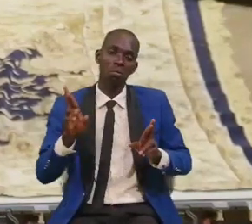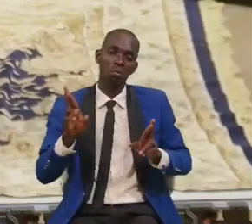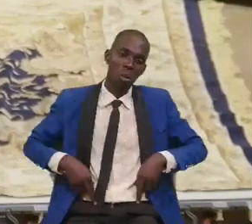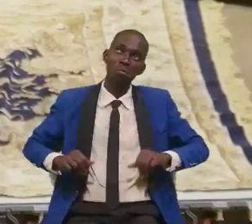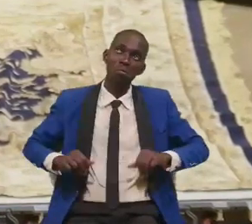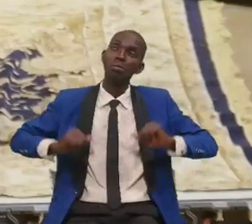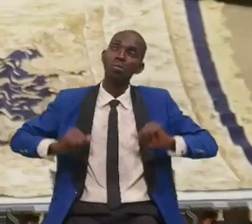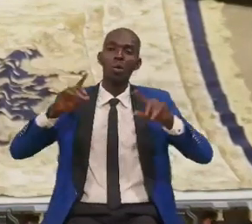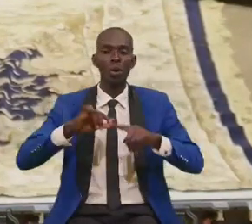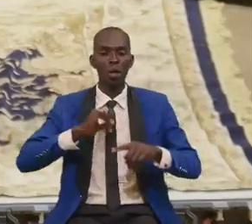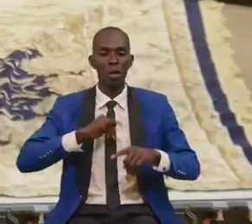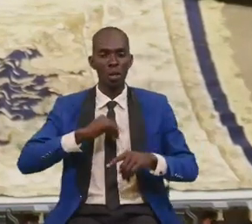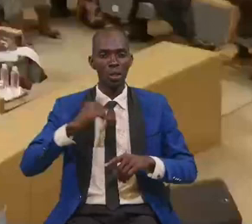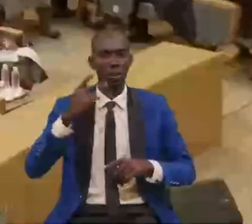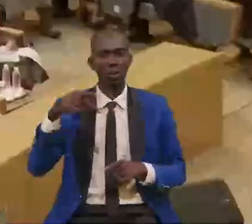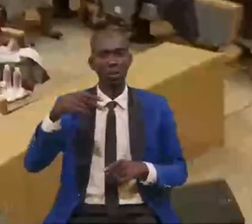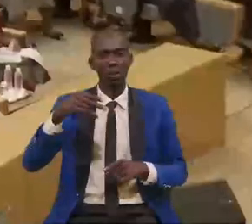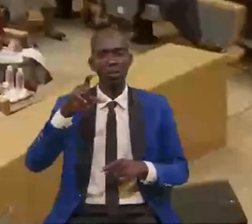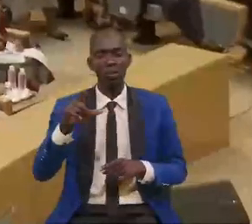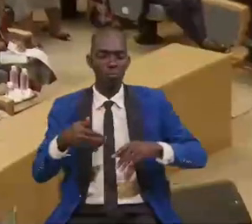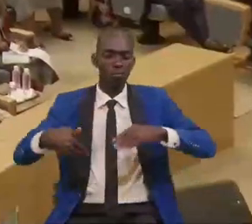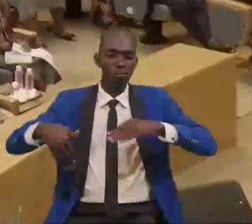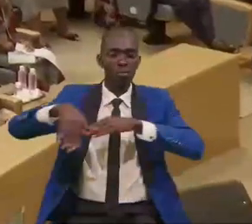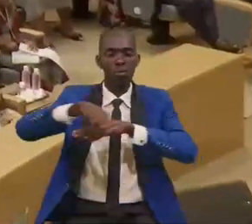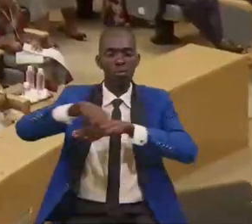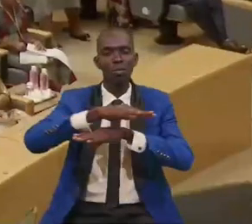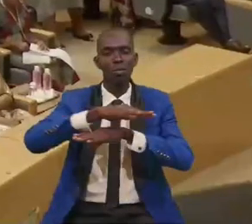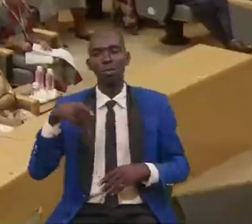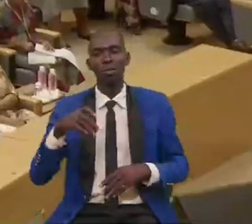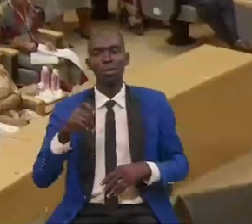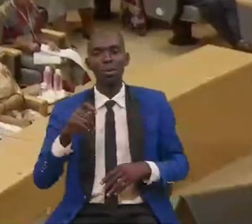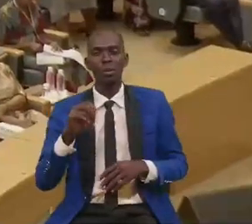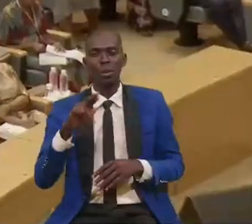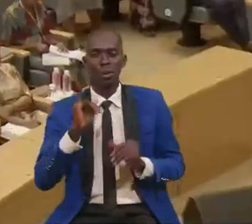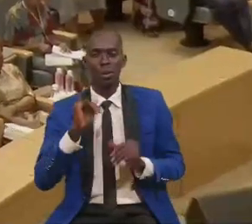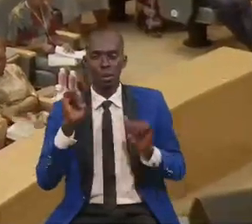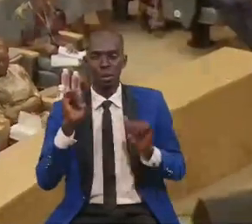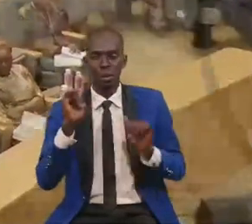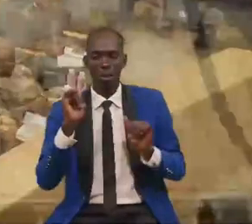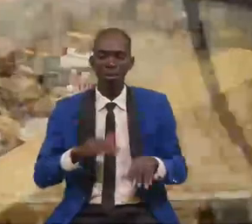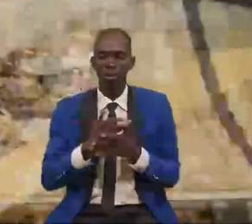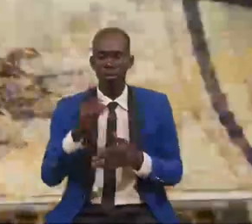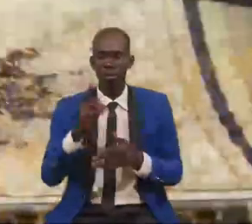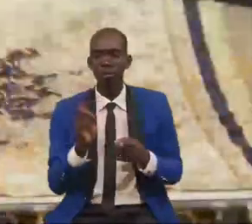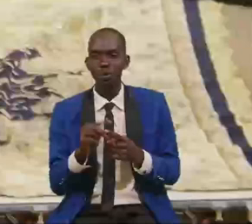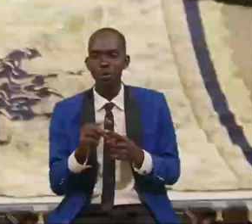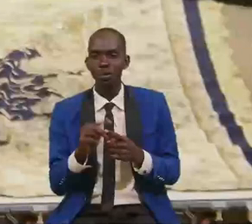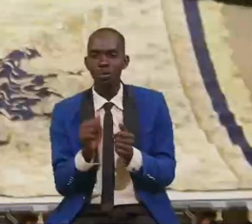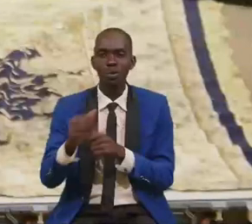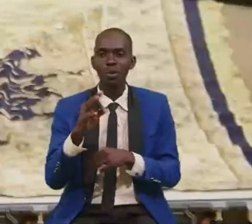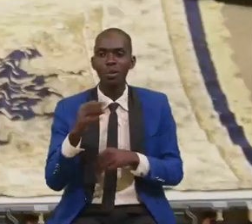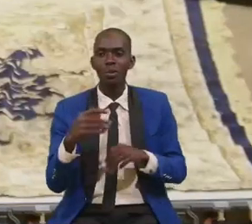Paul qui a devancé, dépassé Pierre. Est-ce que je peux appeler quelqu'un là-bas pour venir me dépasser? Est-ce que je